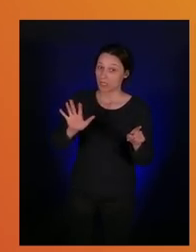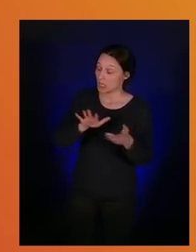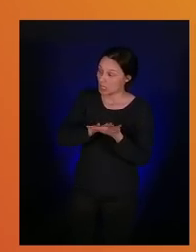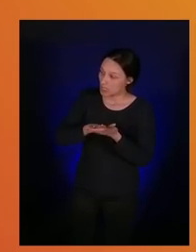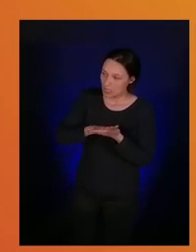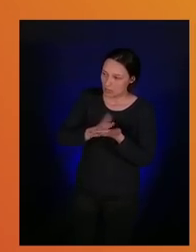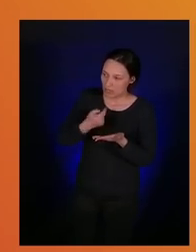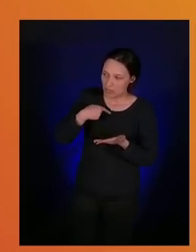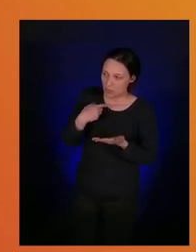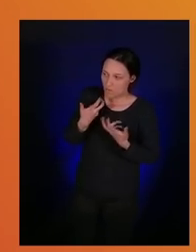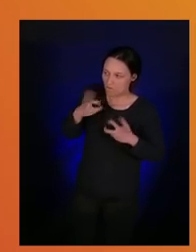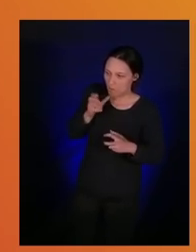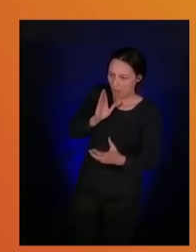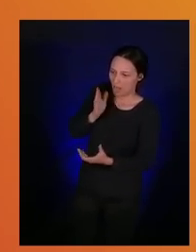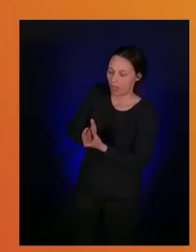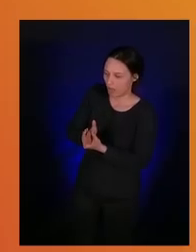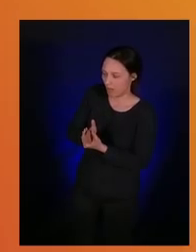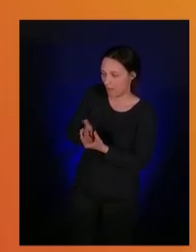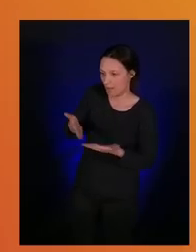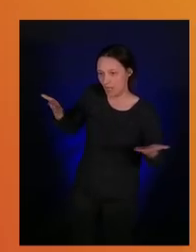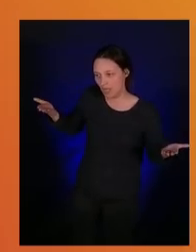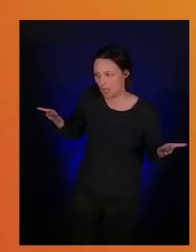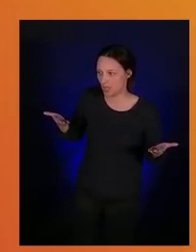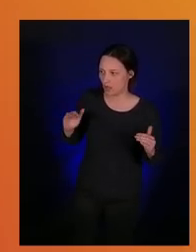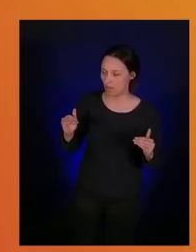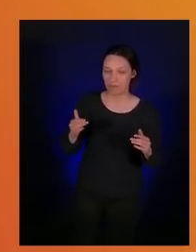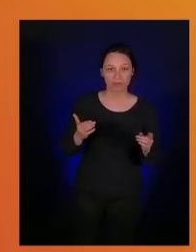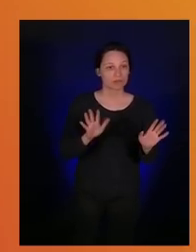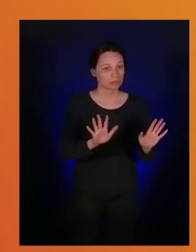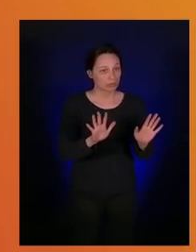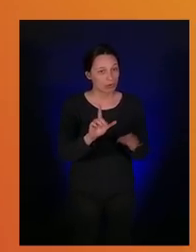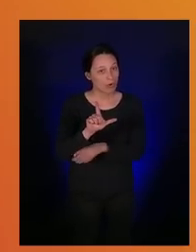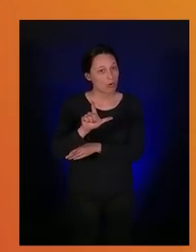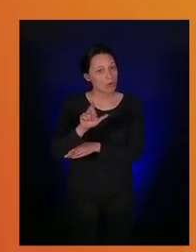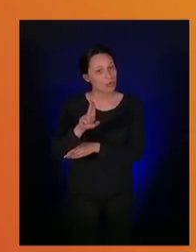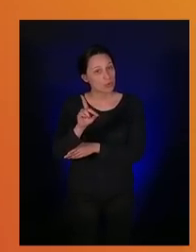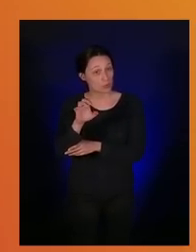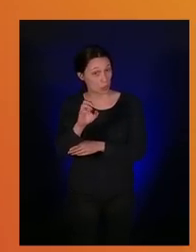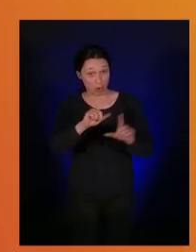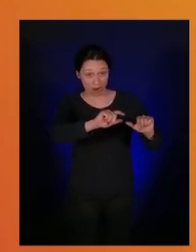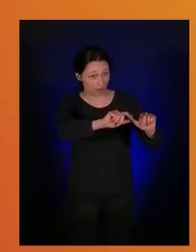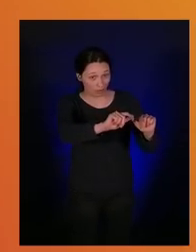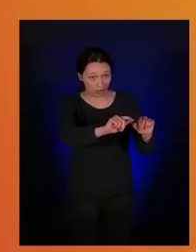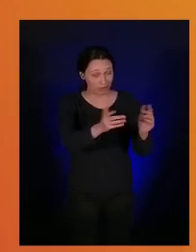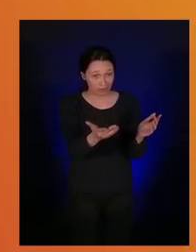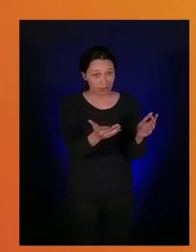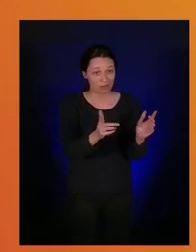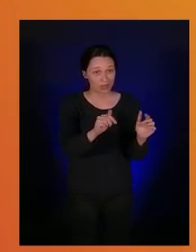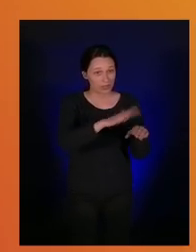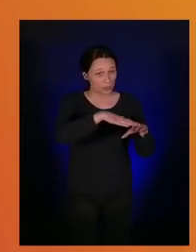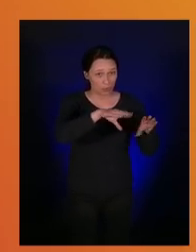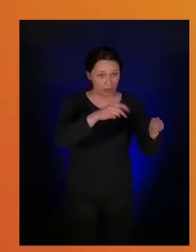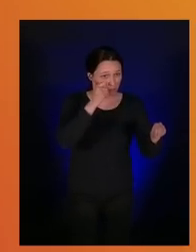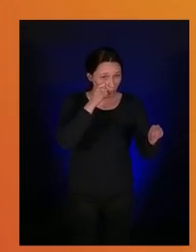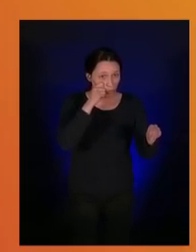mais je comprends très bien. Voilà, donc... Ludo, il est là, il est dans la délégation, il est sur le podium. Il y a un camarade du bureau qui peut vous